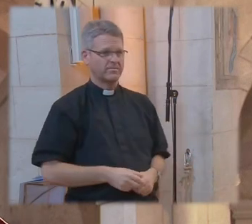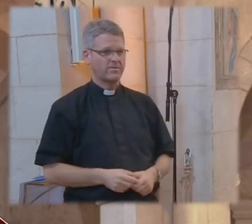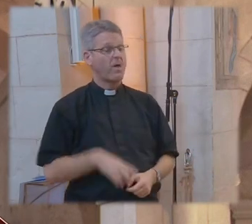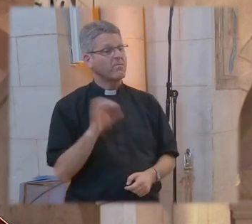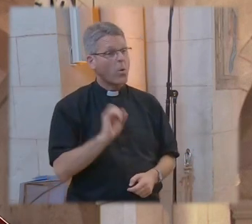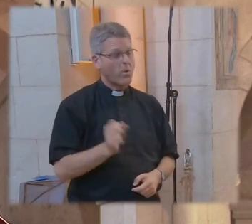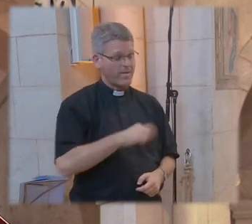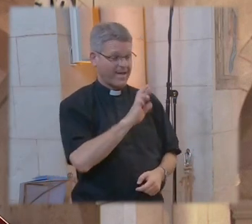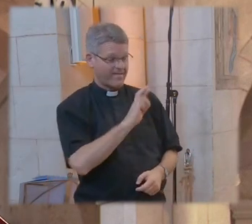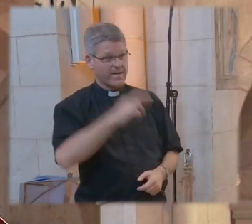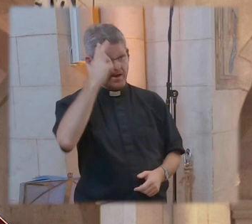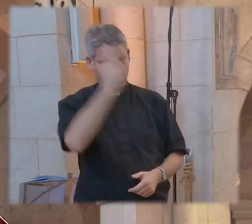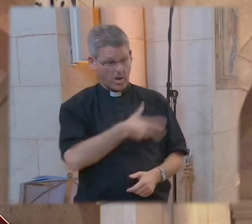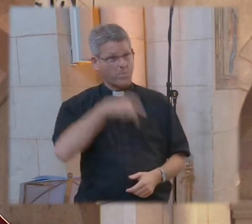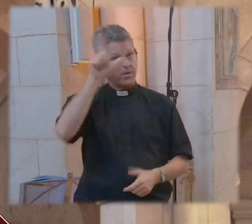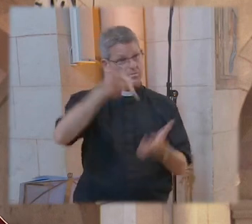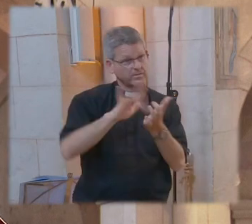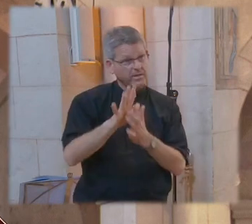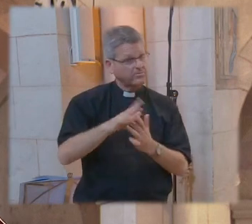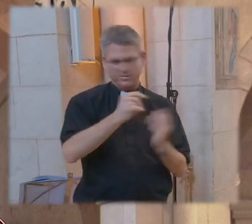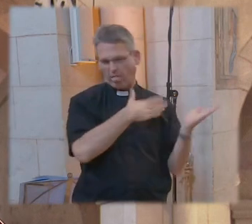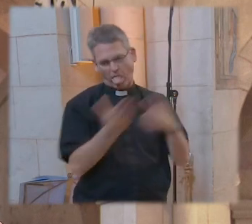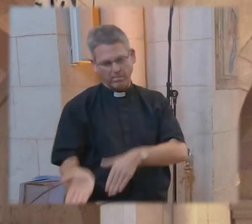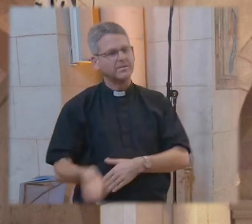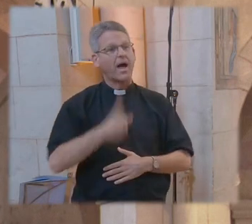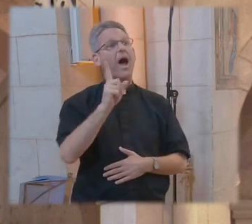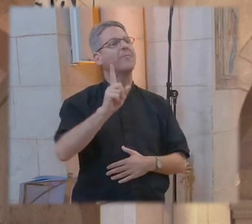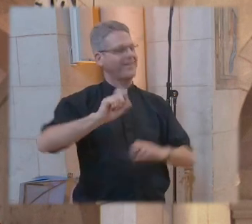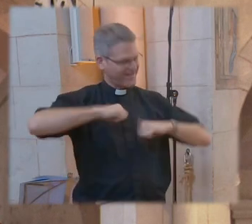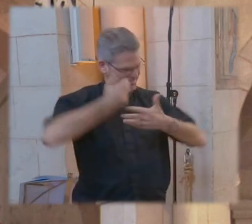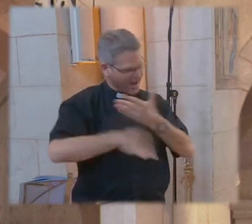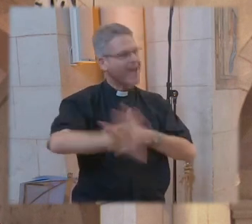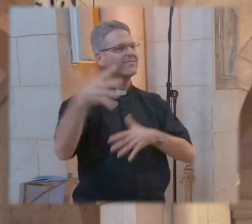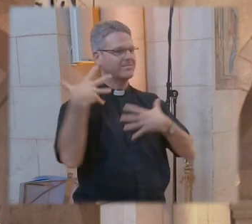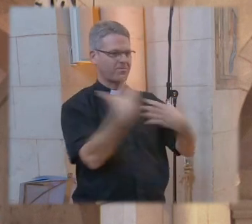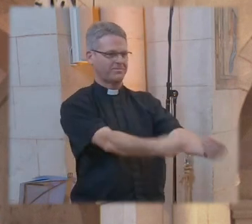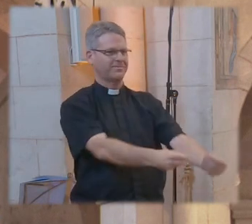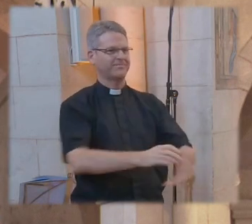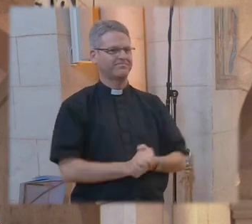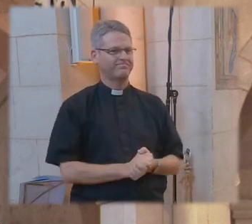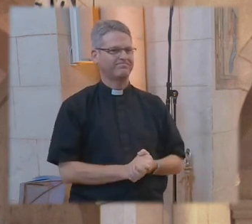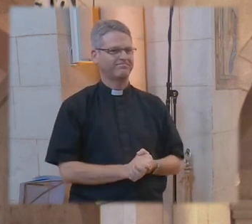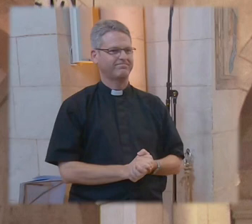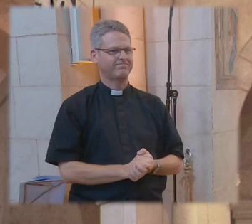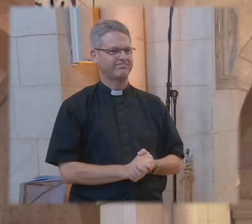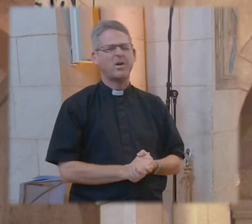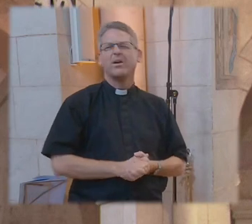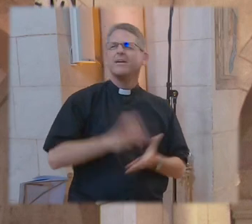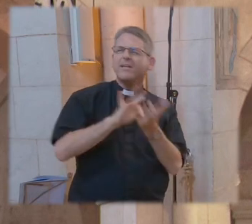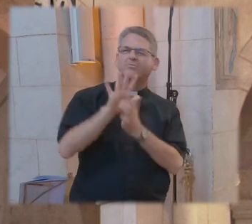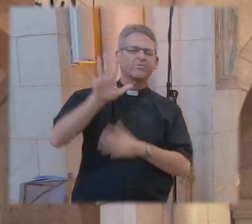jeder, der an ihn glaubt, nicht zugrunde geht, sondern das ewige Leben hat. Das Kreuz